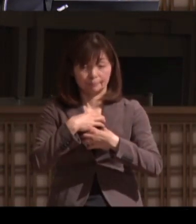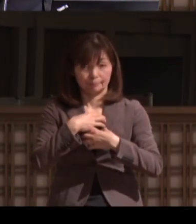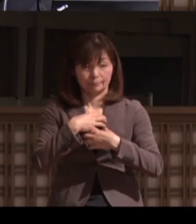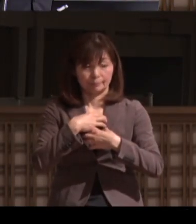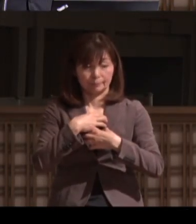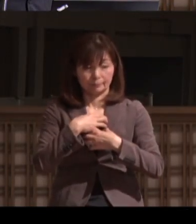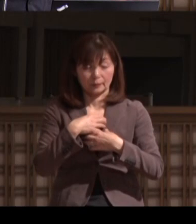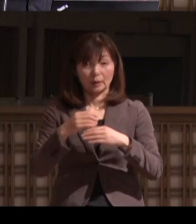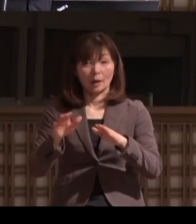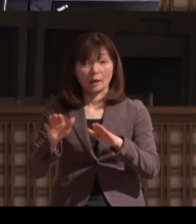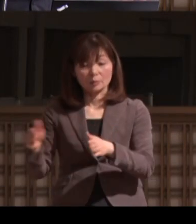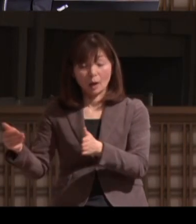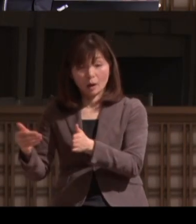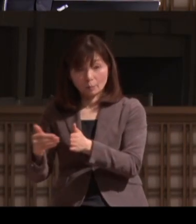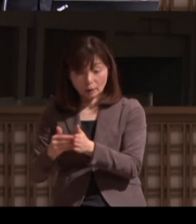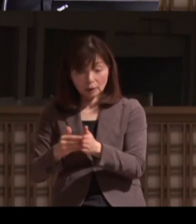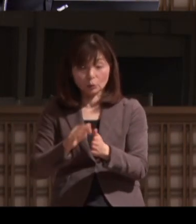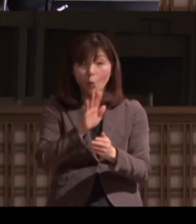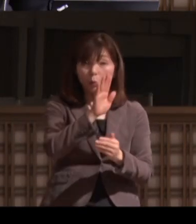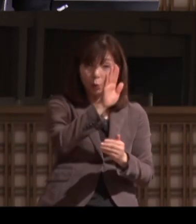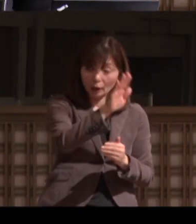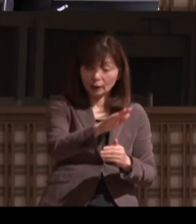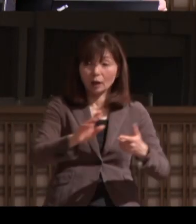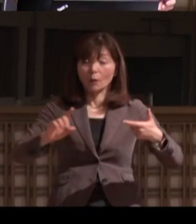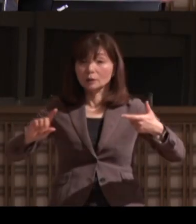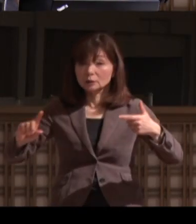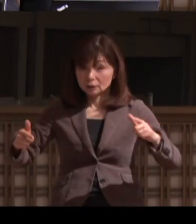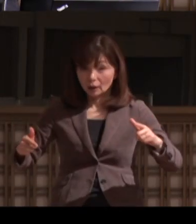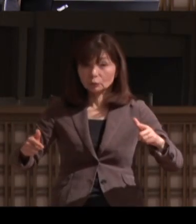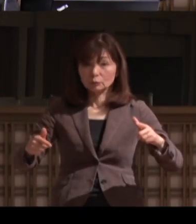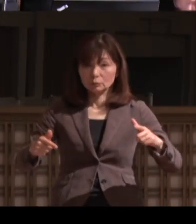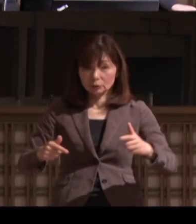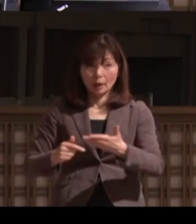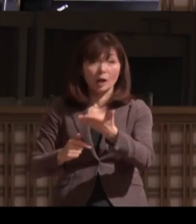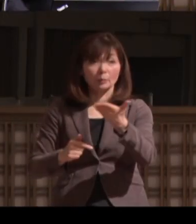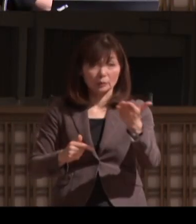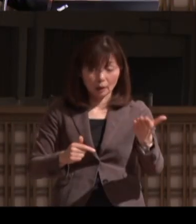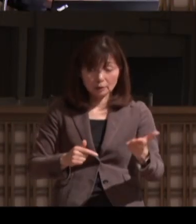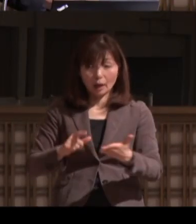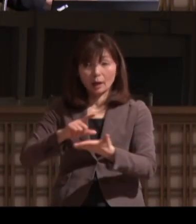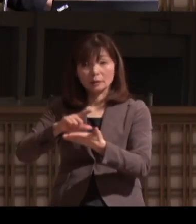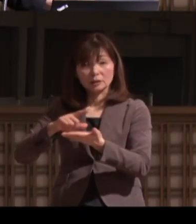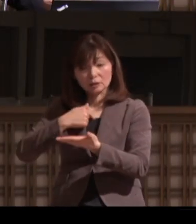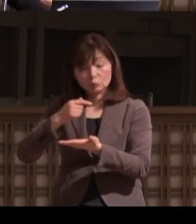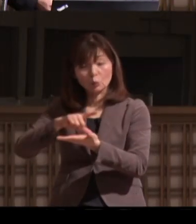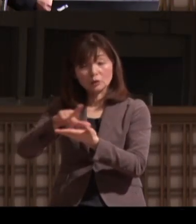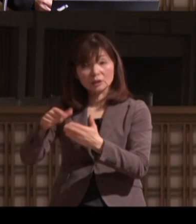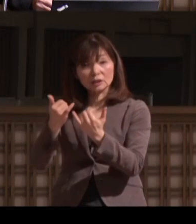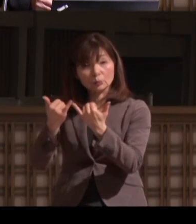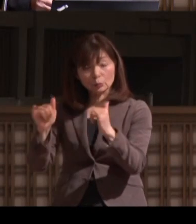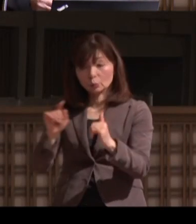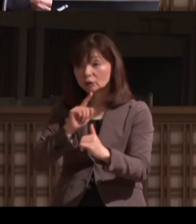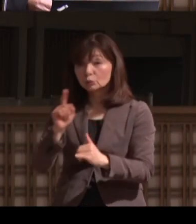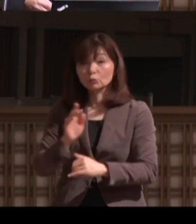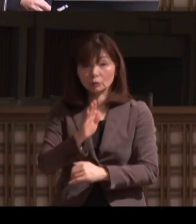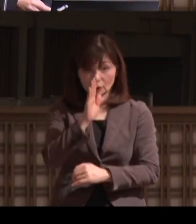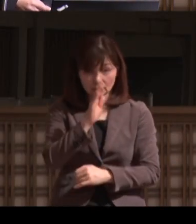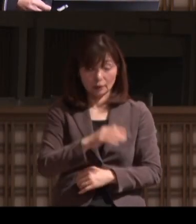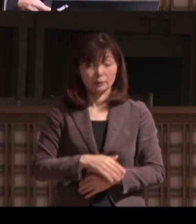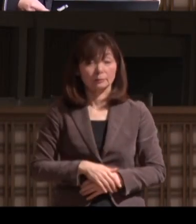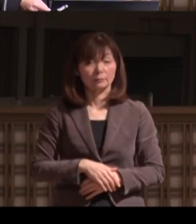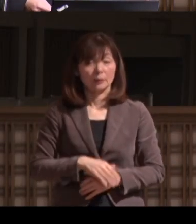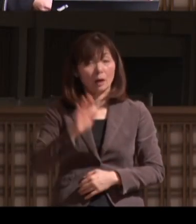とこれからは違うという風におっしゃってくださいもうここで繰り返すまでもなくですね